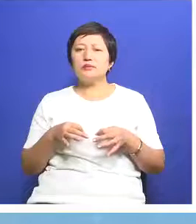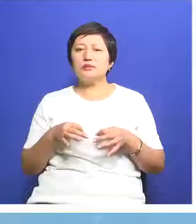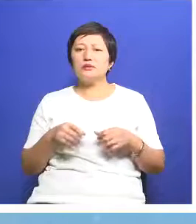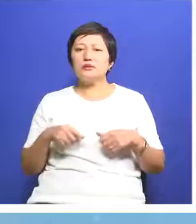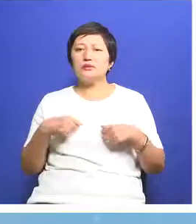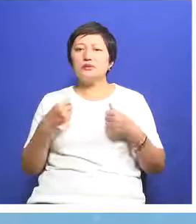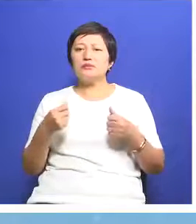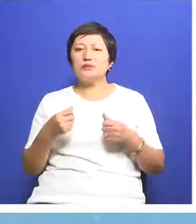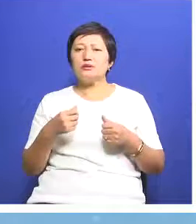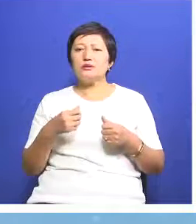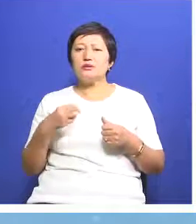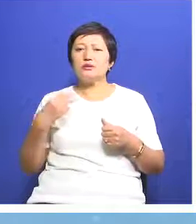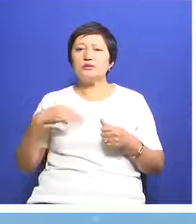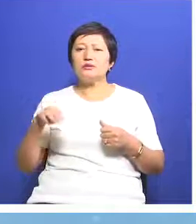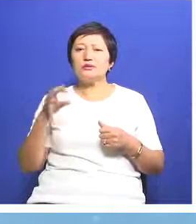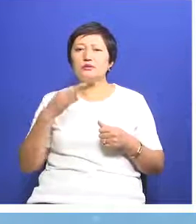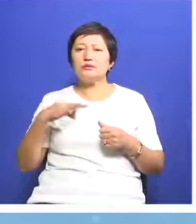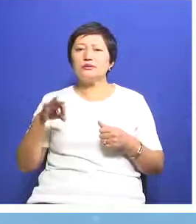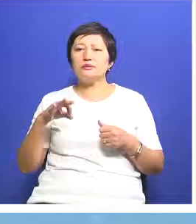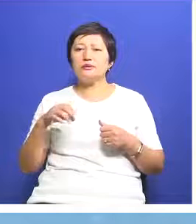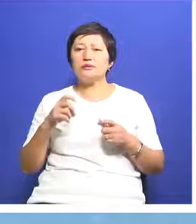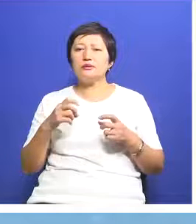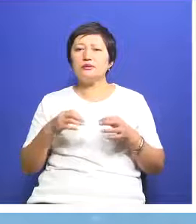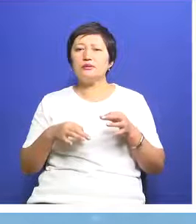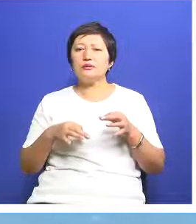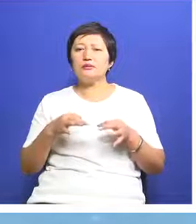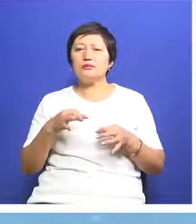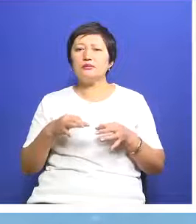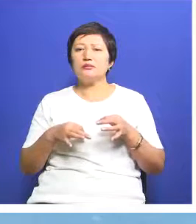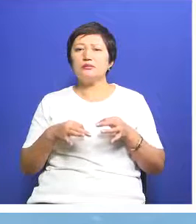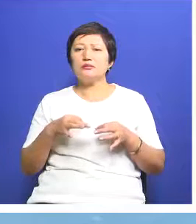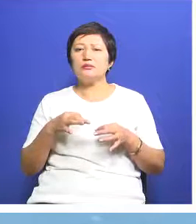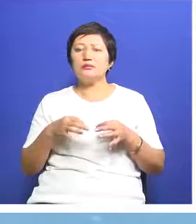Құрметті көрермендер, Түркістан облысынан келіп түскен жаңалықтарды Легосымен тәмам.